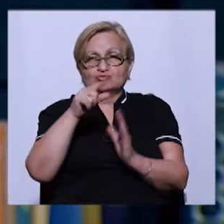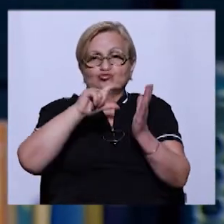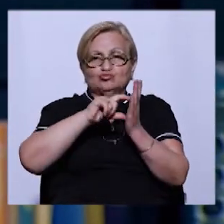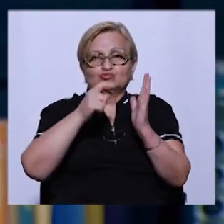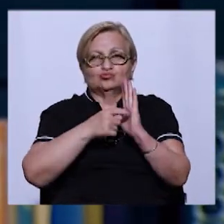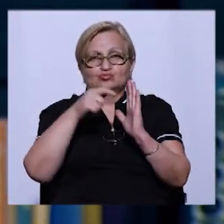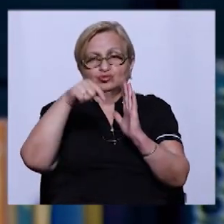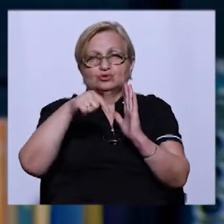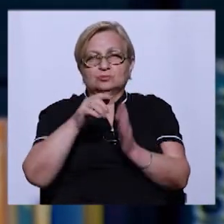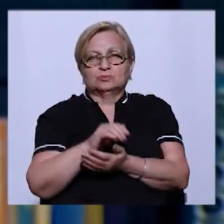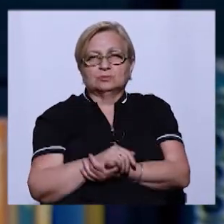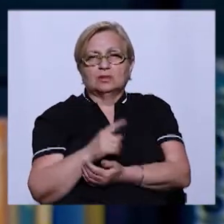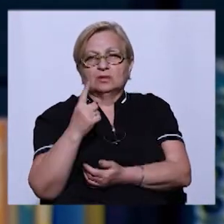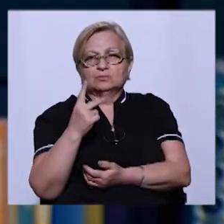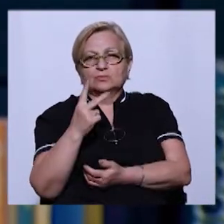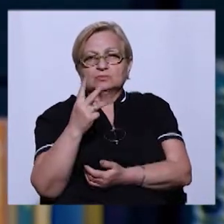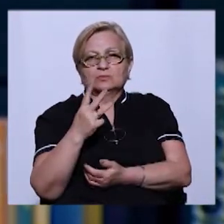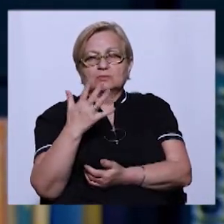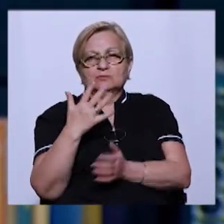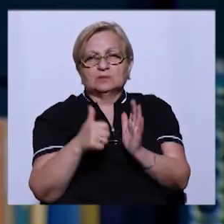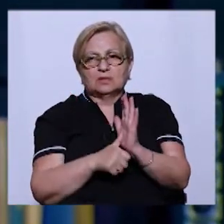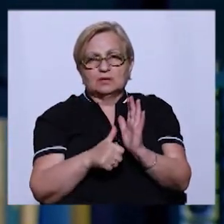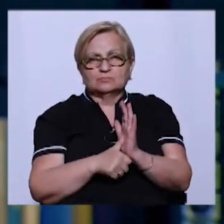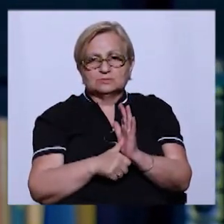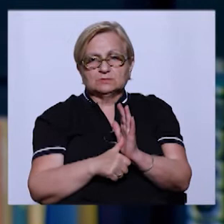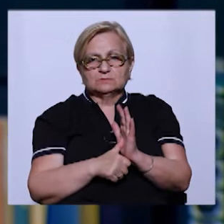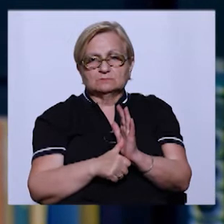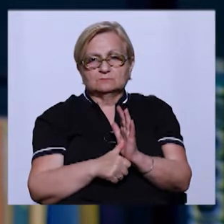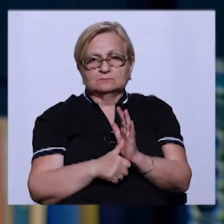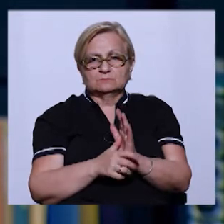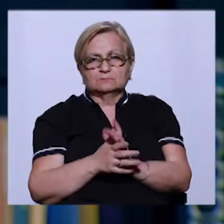გაფერადებული აქ 1 2 3 4 5 6